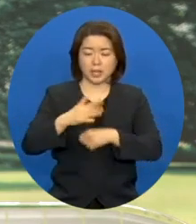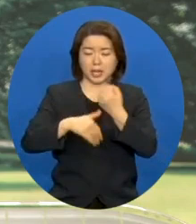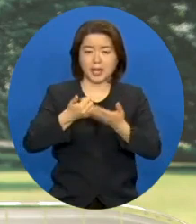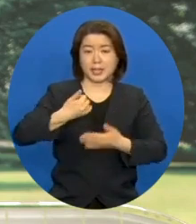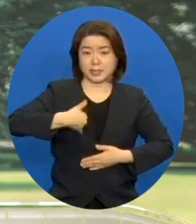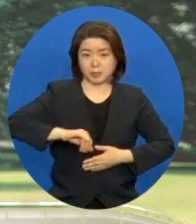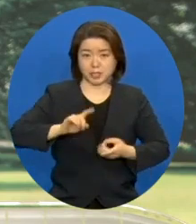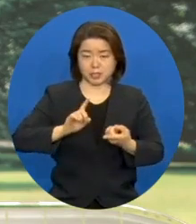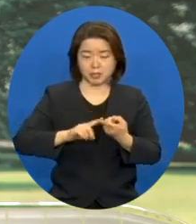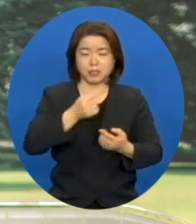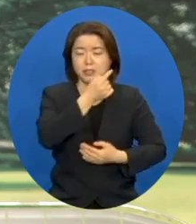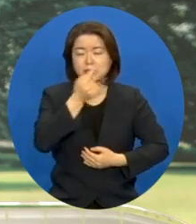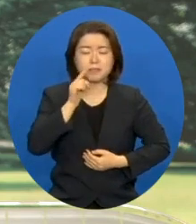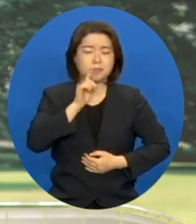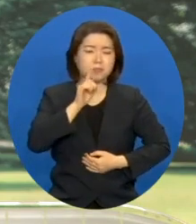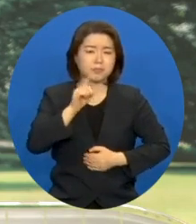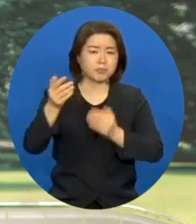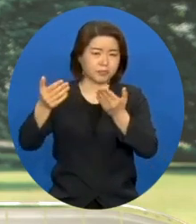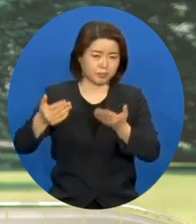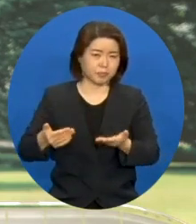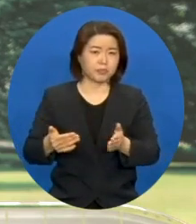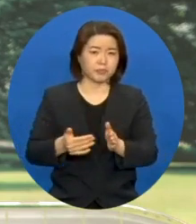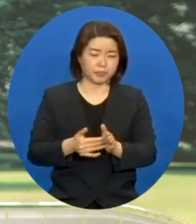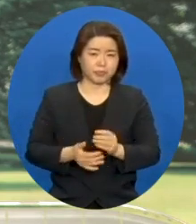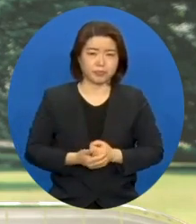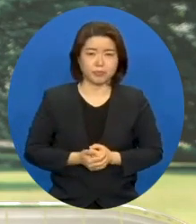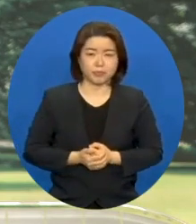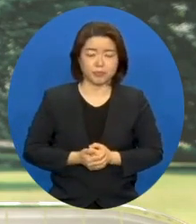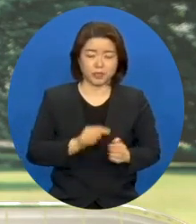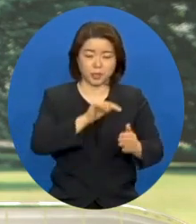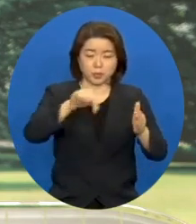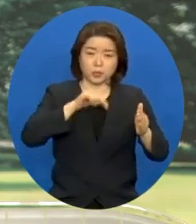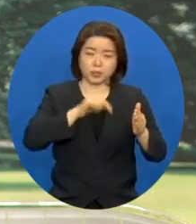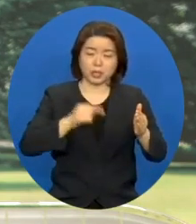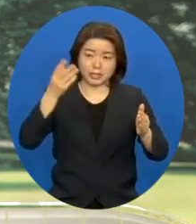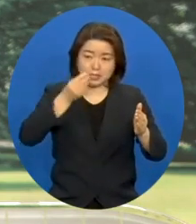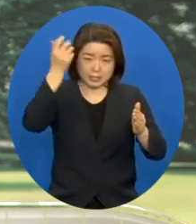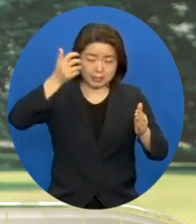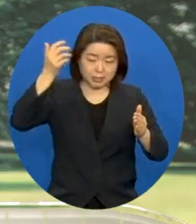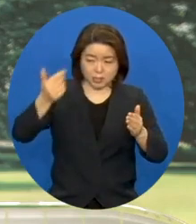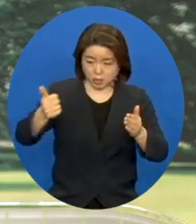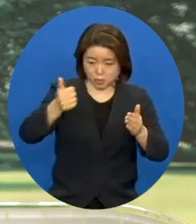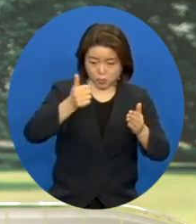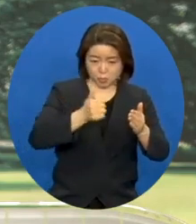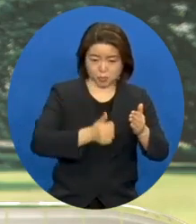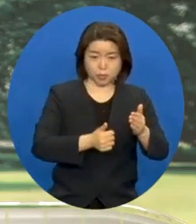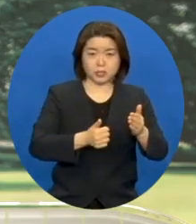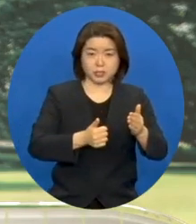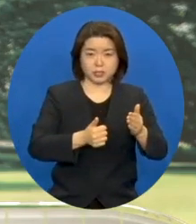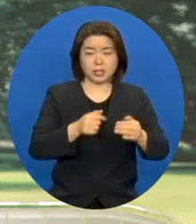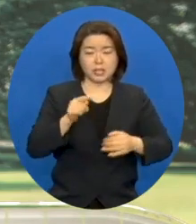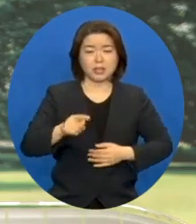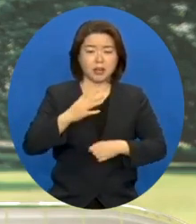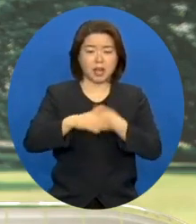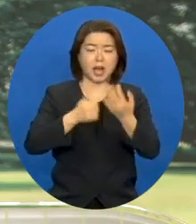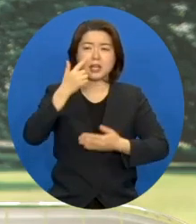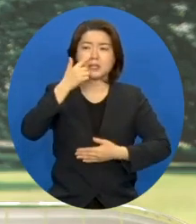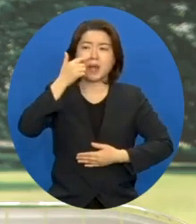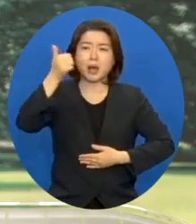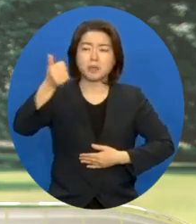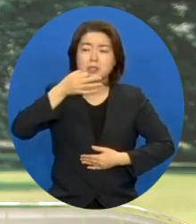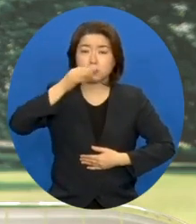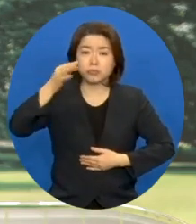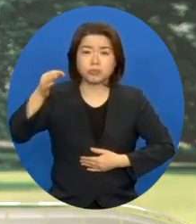것을 증언하시나니 우리 안에 성령이 오신 것은 하나님을 아버지라고 부르게 하는